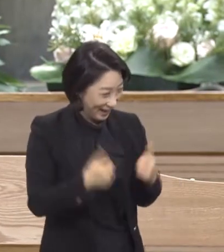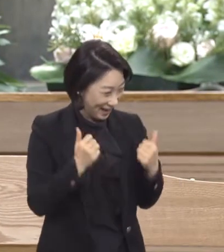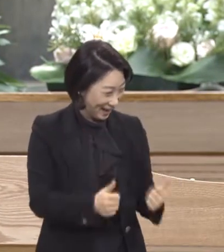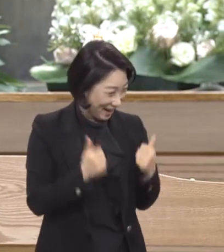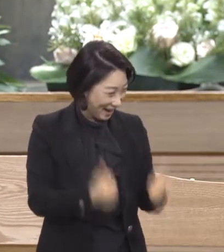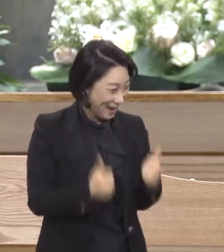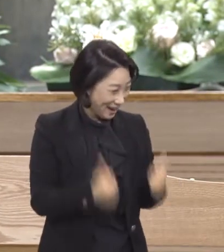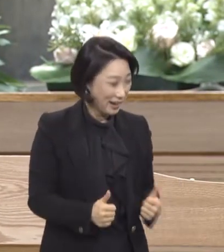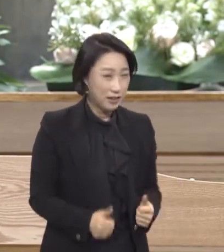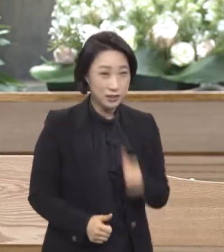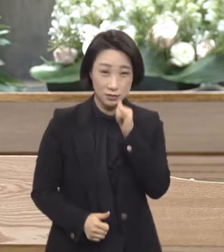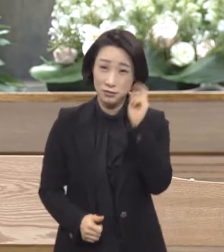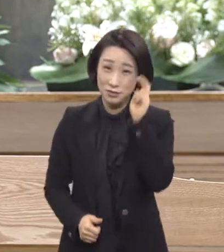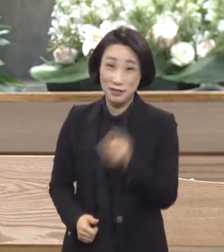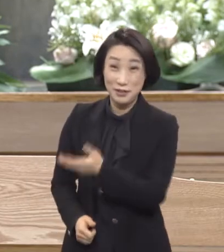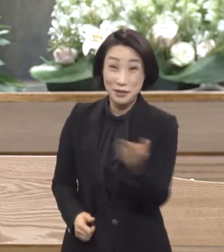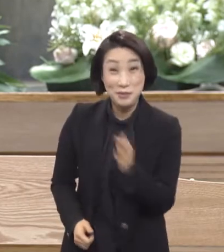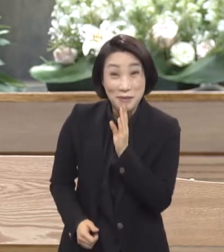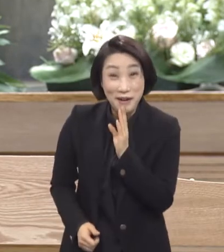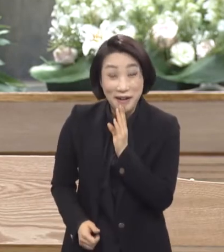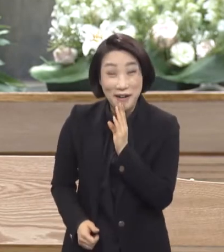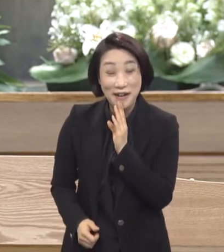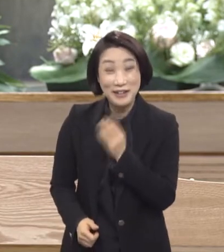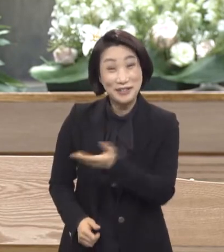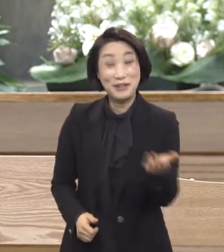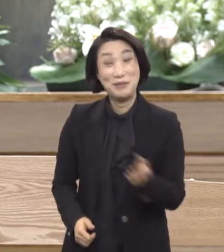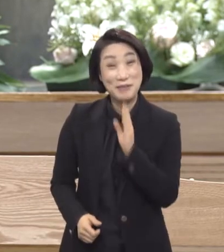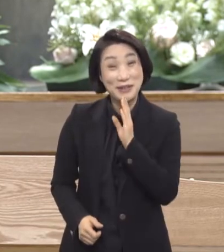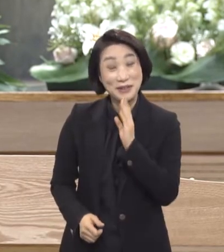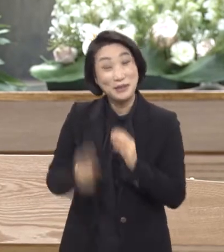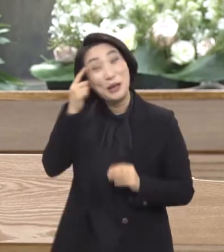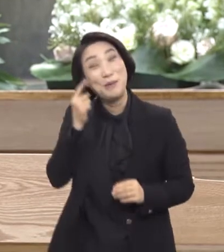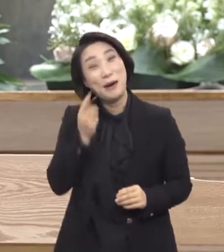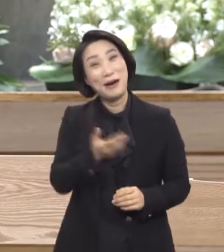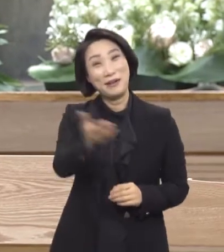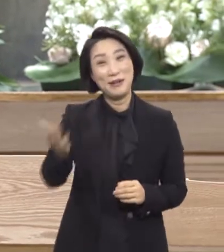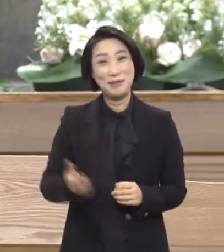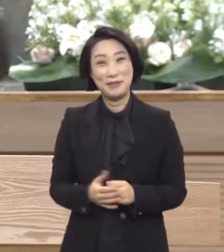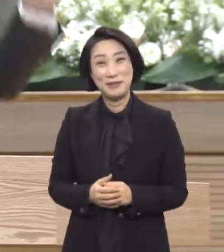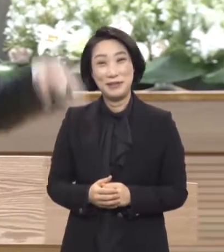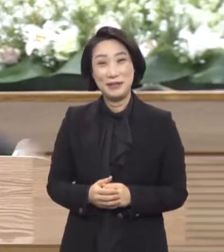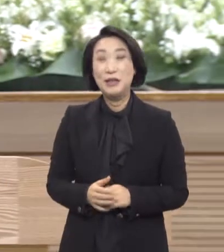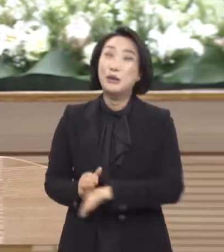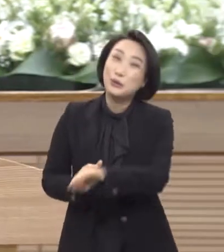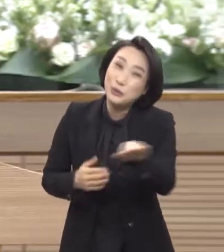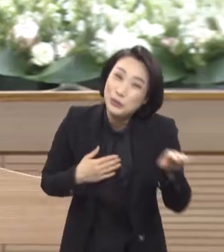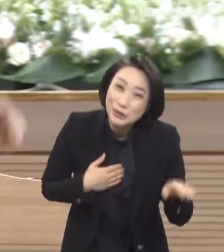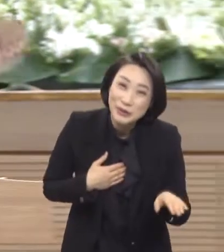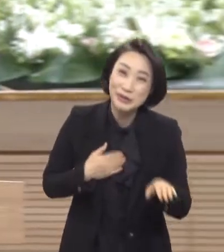보이겠어. 얼마나 멋쟁이처럼 보이고 생각해봐. 우리는요